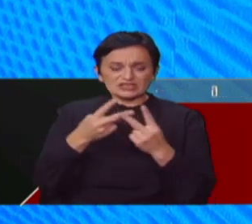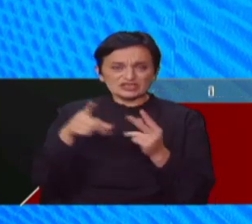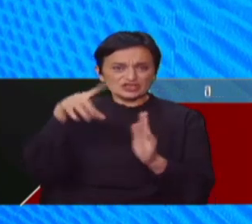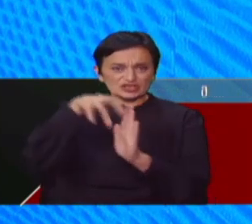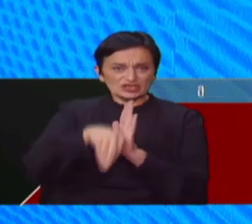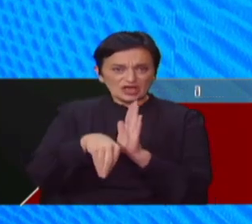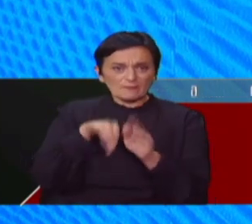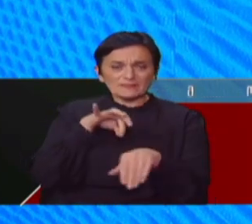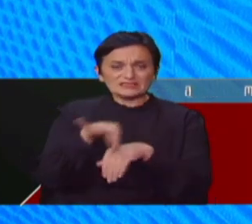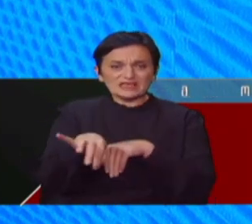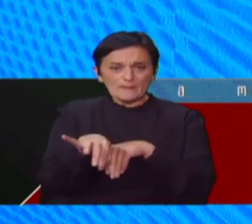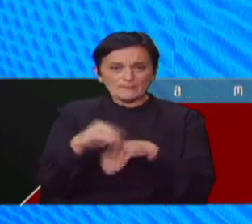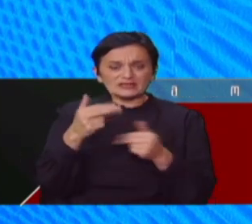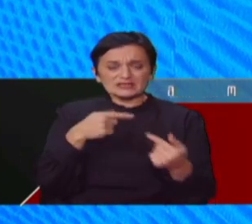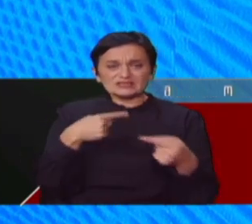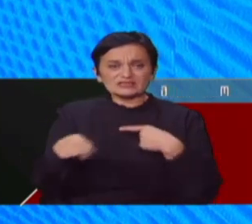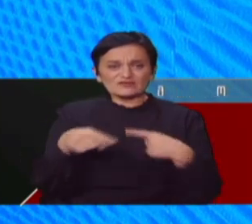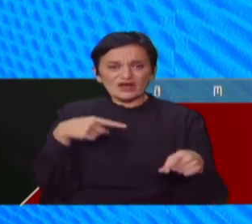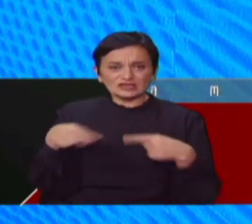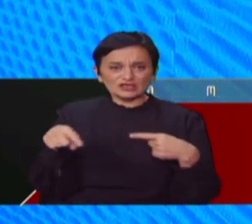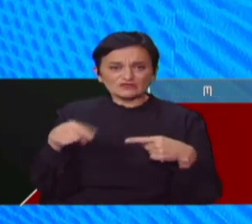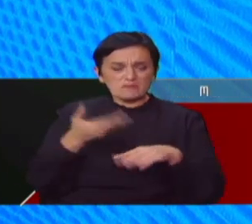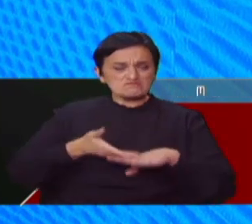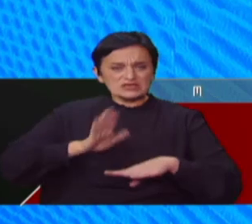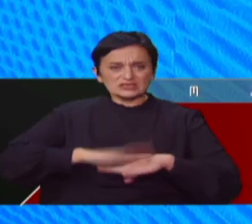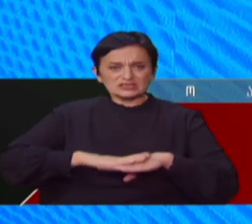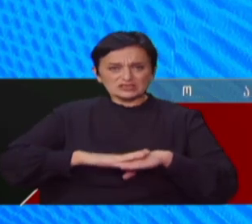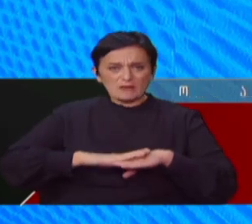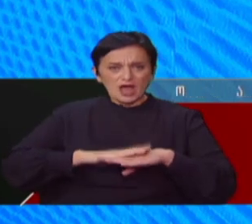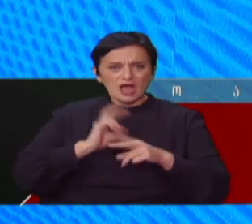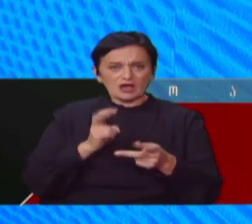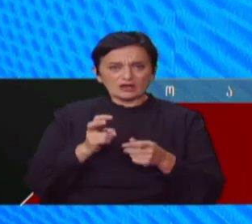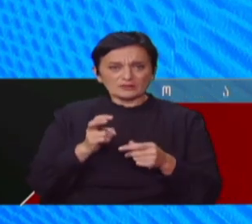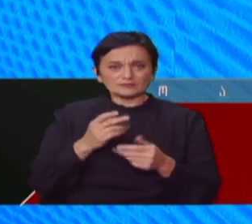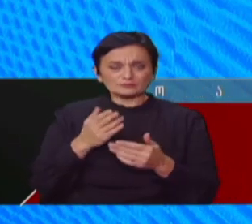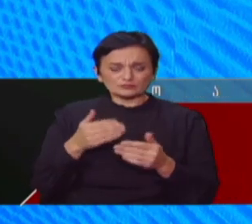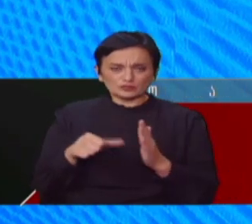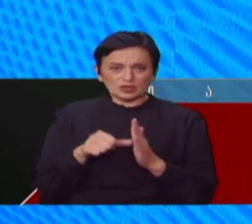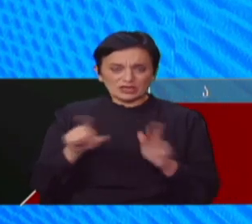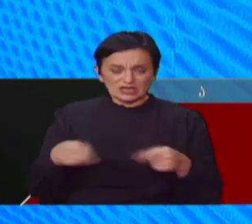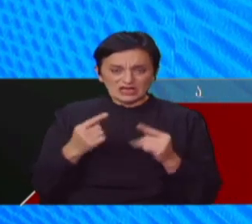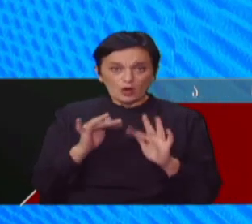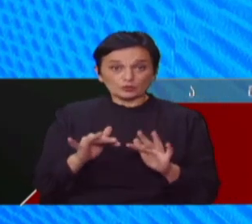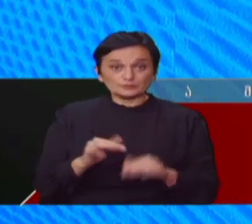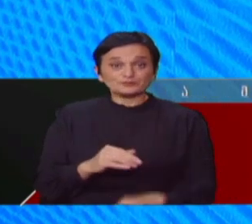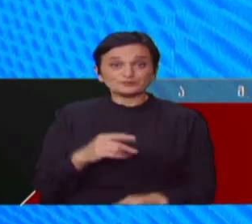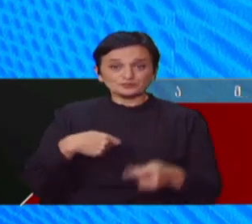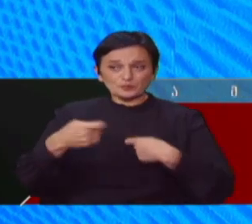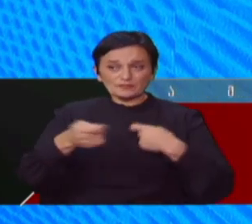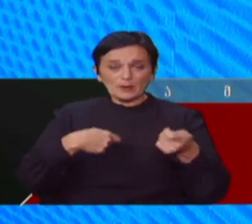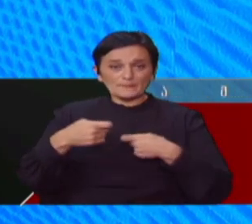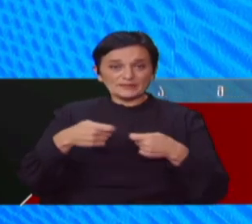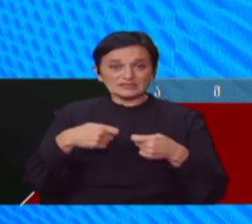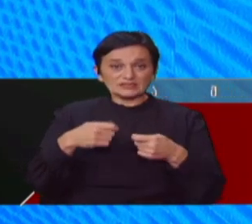მათ შორის წამებით და სხვადასხვა მძიმე არჰუმანური აქტების განხორციელებით. ბიზნესის